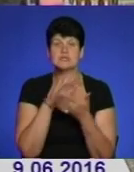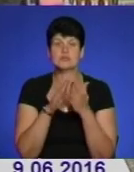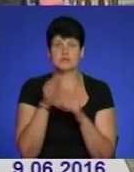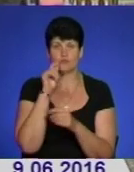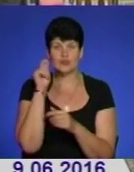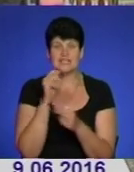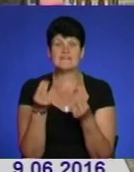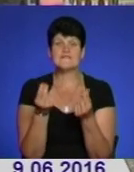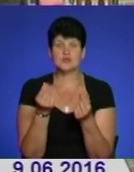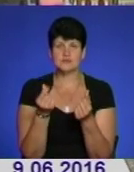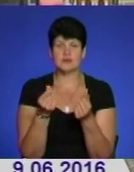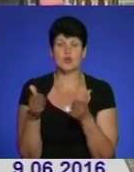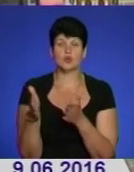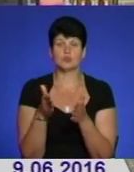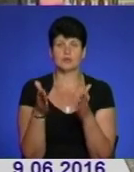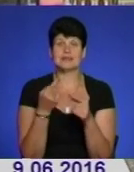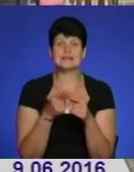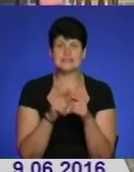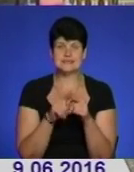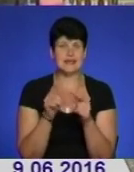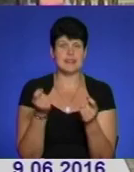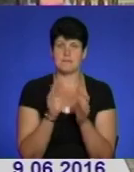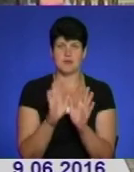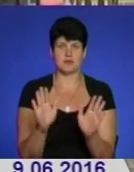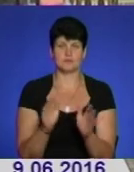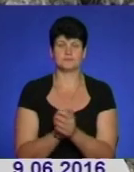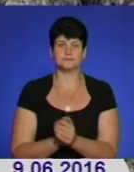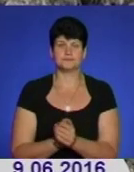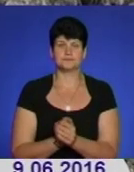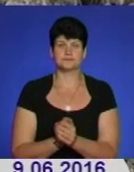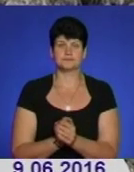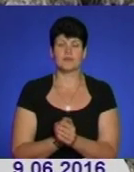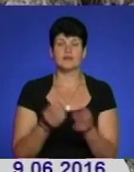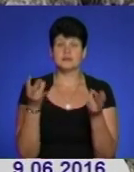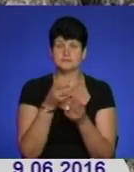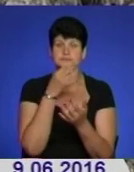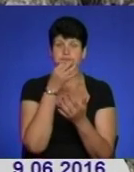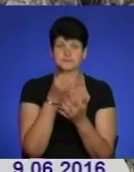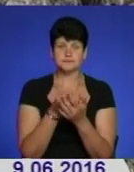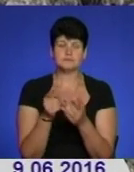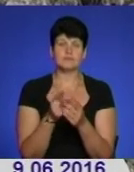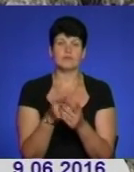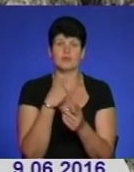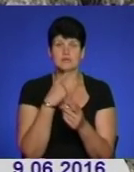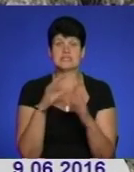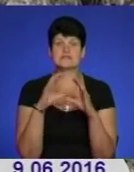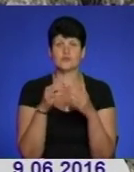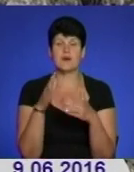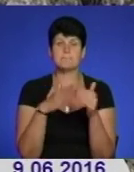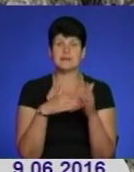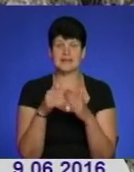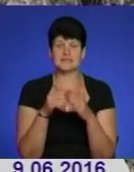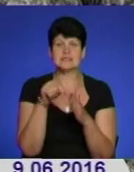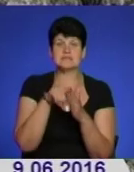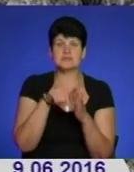країні та фінансування дорожньої галузі, це, погодьтесь, немало». Кінець цитати. Проте варто зазначити, як свідчить світова практика, сенсу в